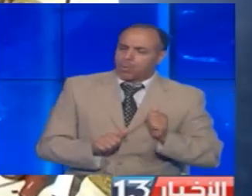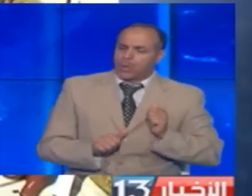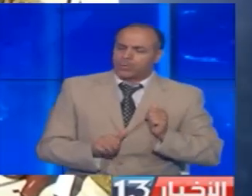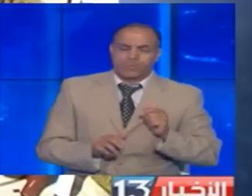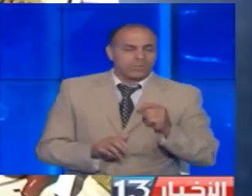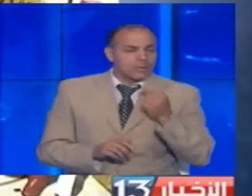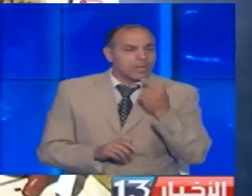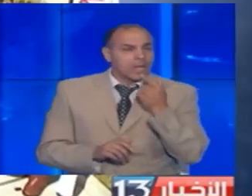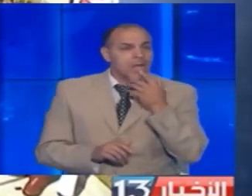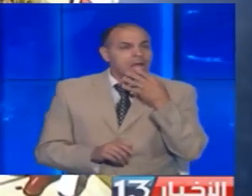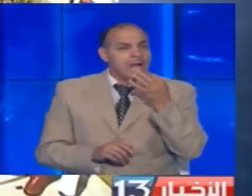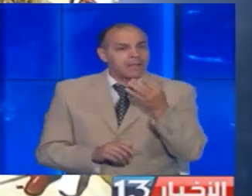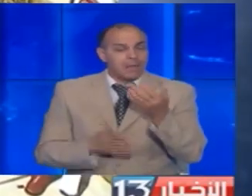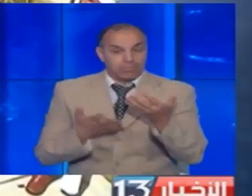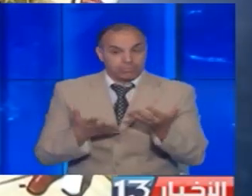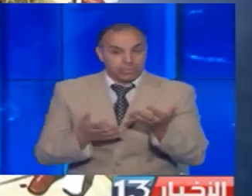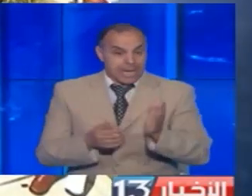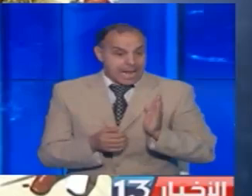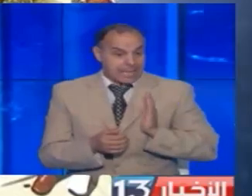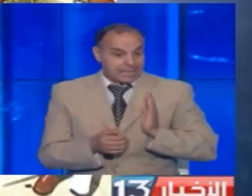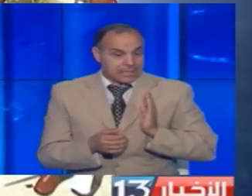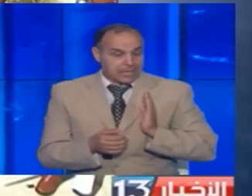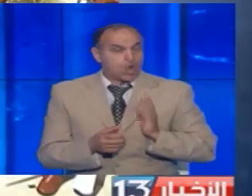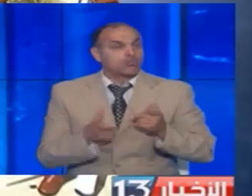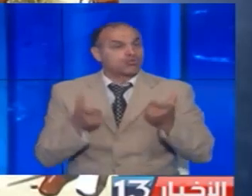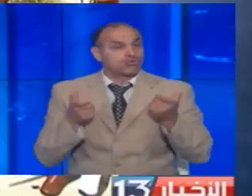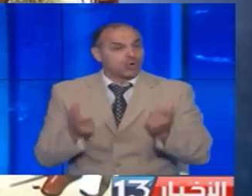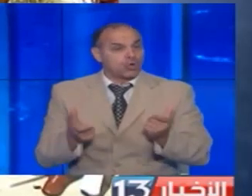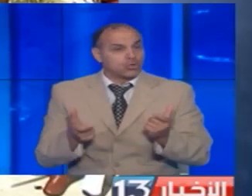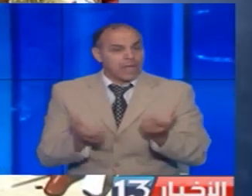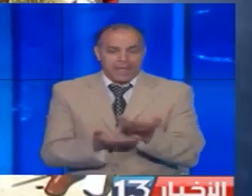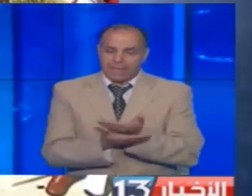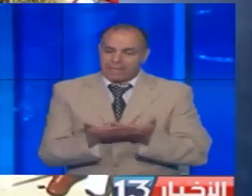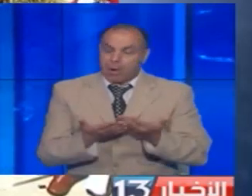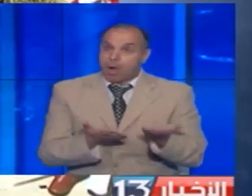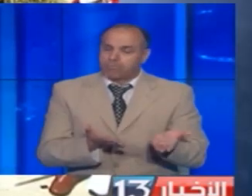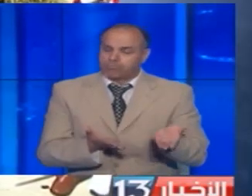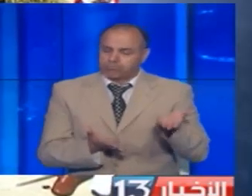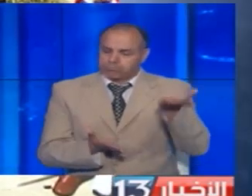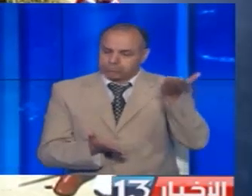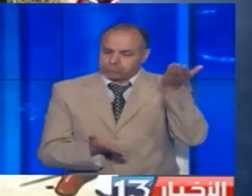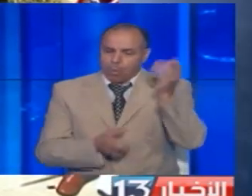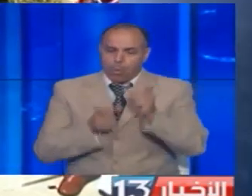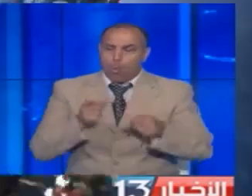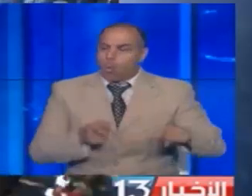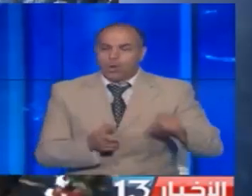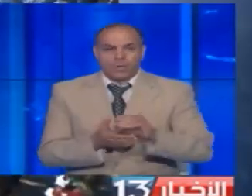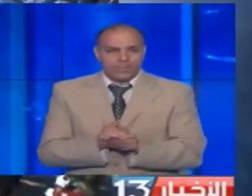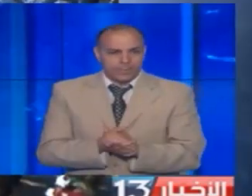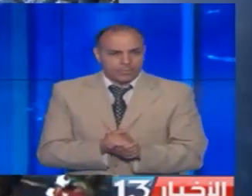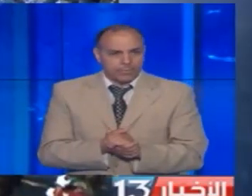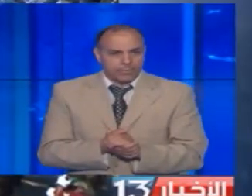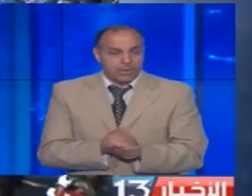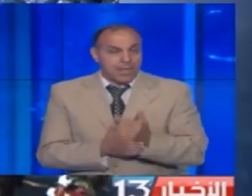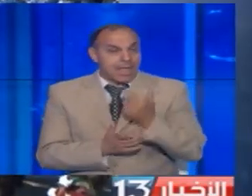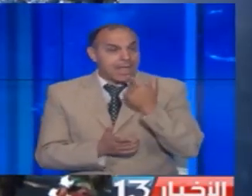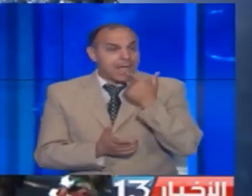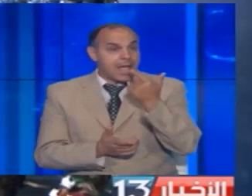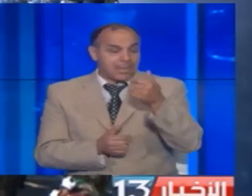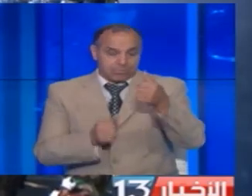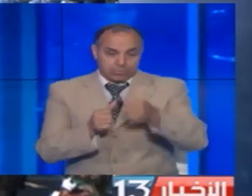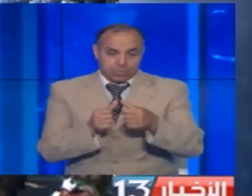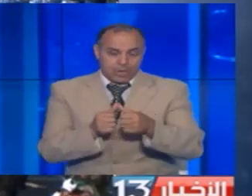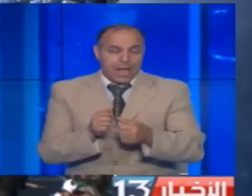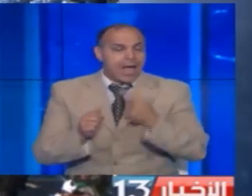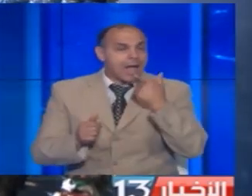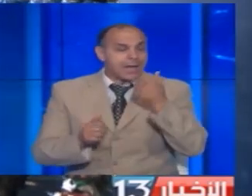مما يجعلها تحظى بثقة عالية لدى الجميع. وبهذه المناسبة أعلن